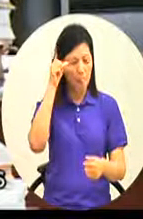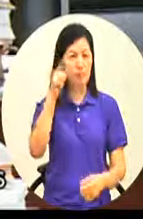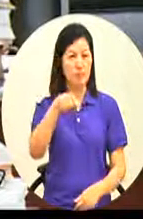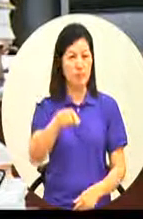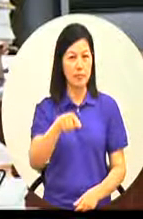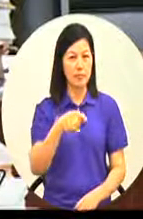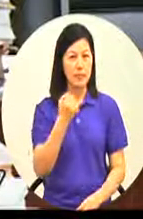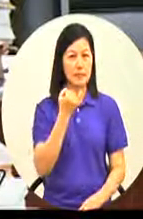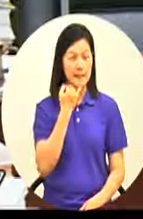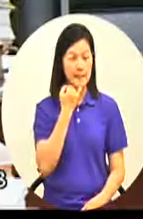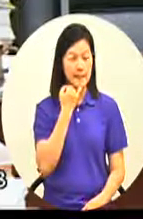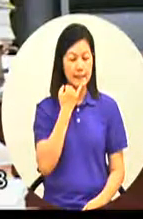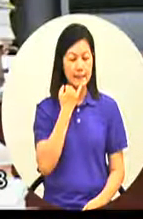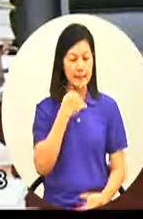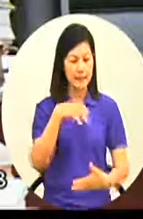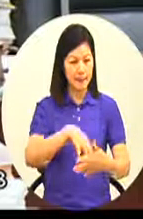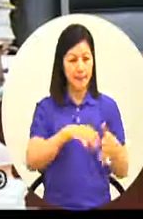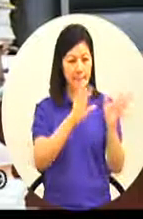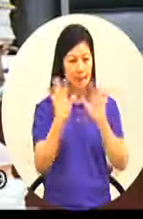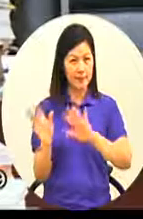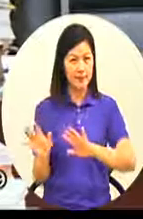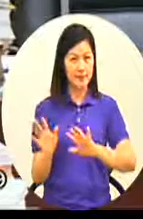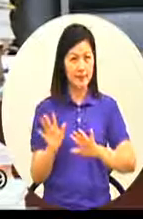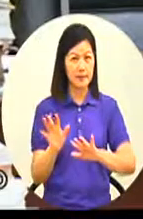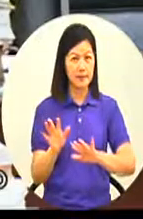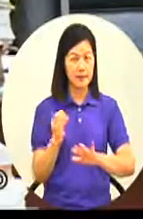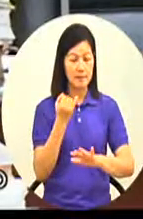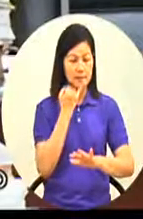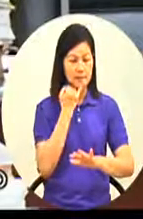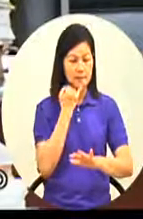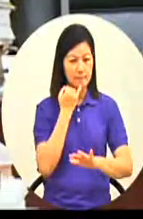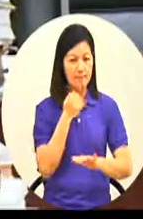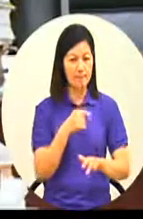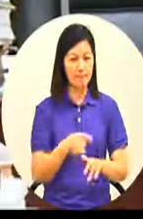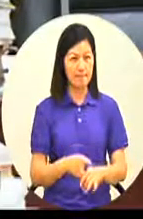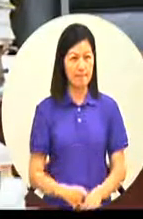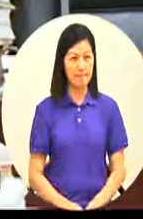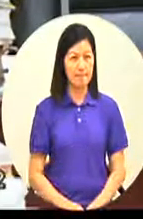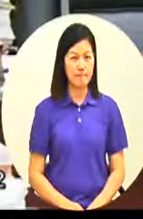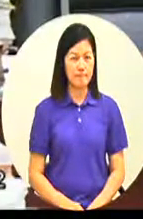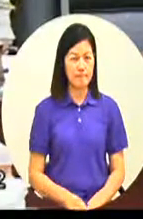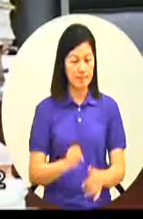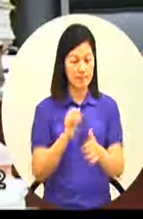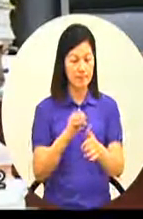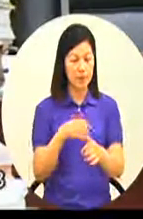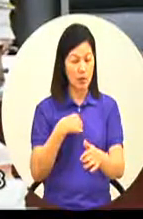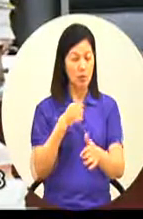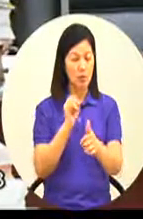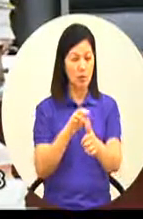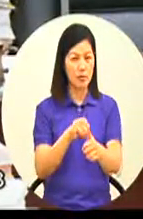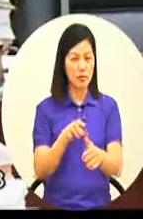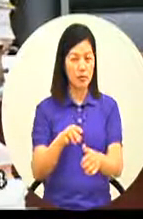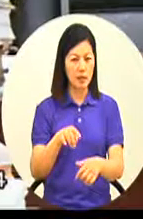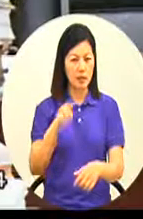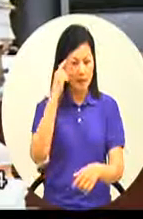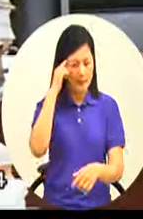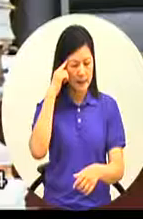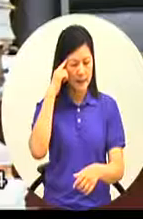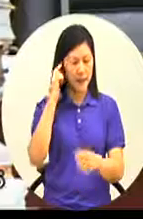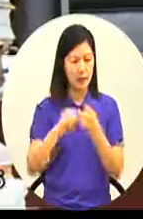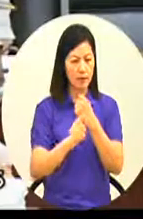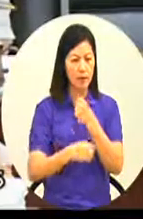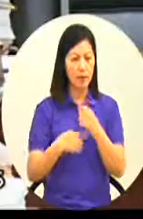我就 里面的大家的那个哦想法哈。那我也告诉你，我接触的他们的想法，都可以做